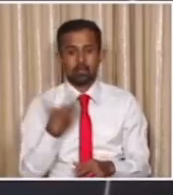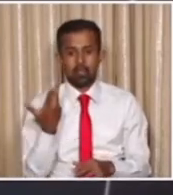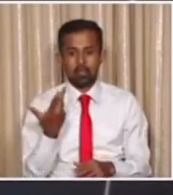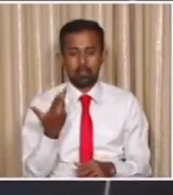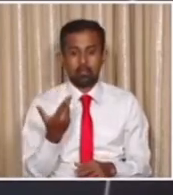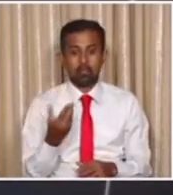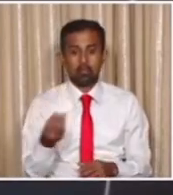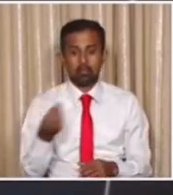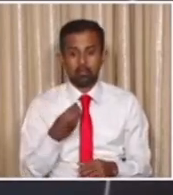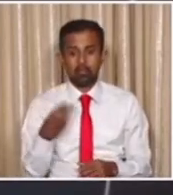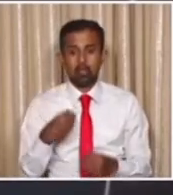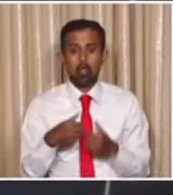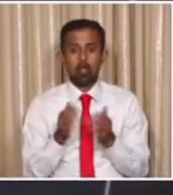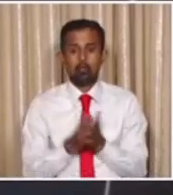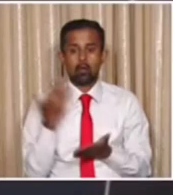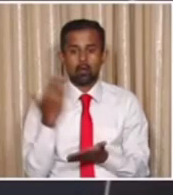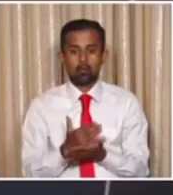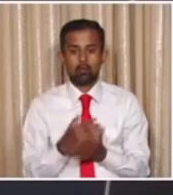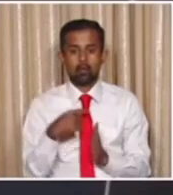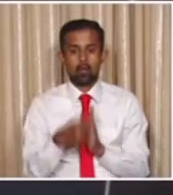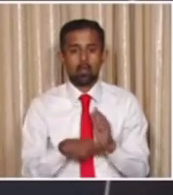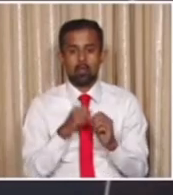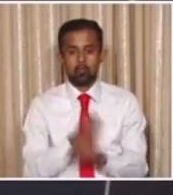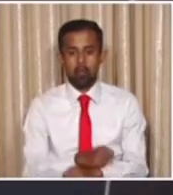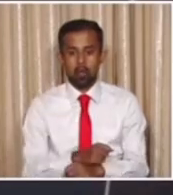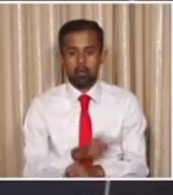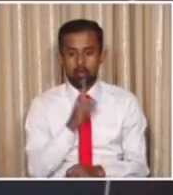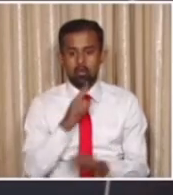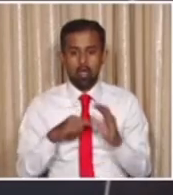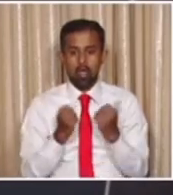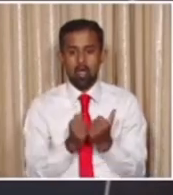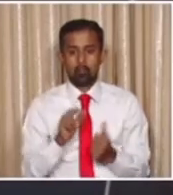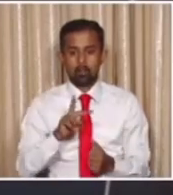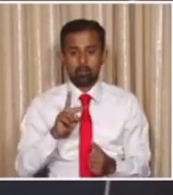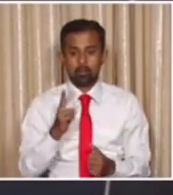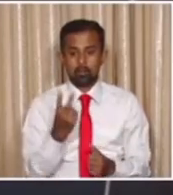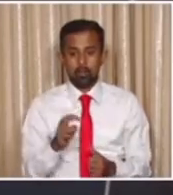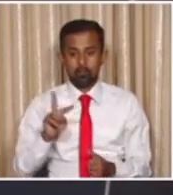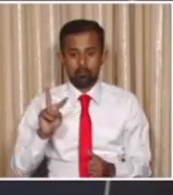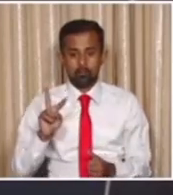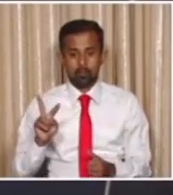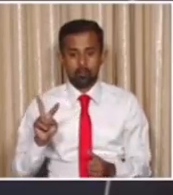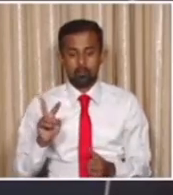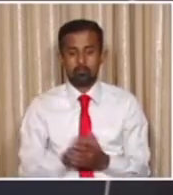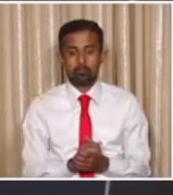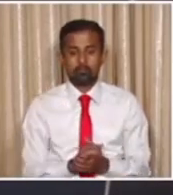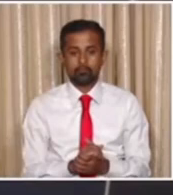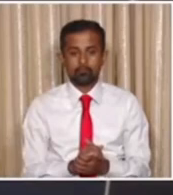දුන්න ණය සියල්ල නැවැත්තුවා රට බංගලොත් කිව්වහම අප්‍රේල් මාසේ 2022 දැන්